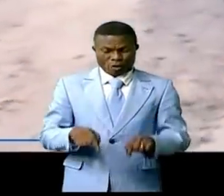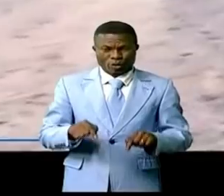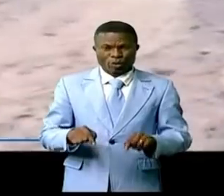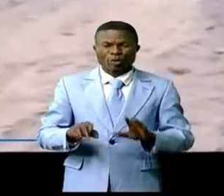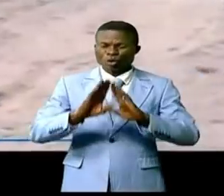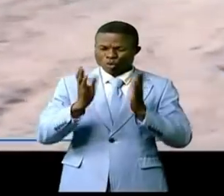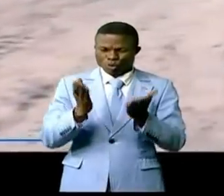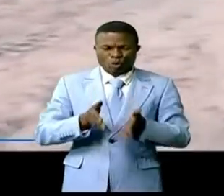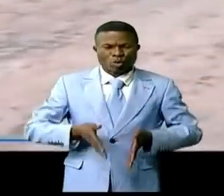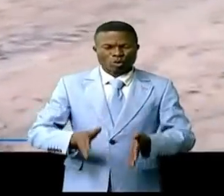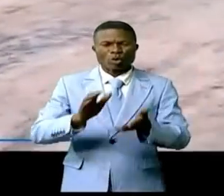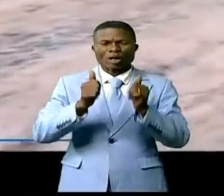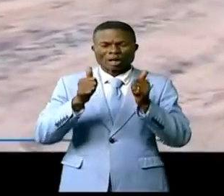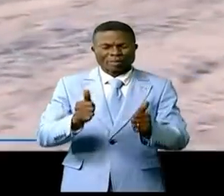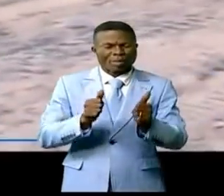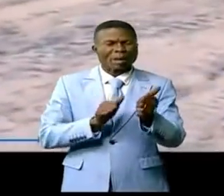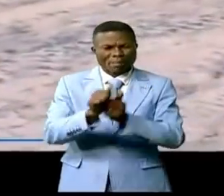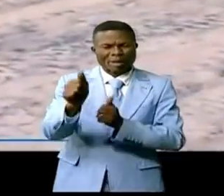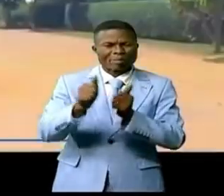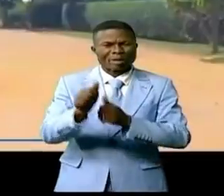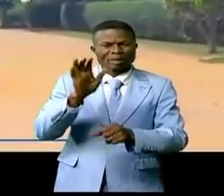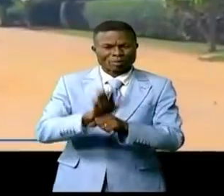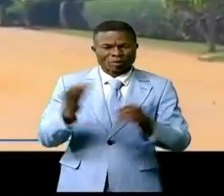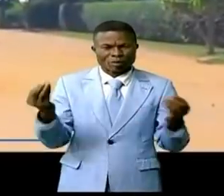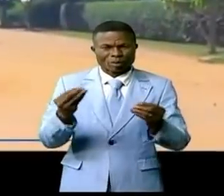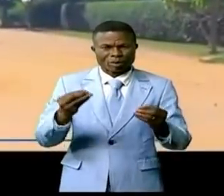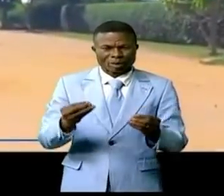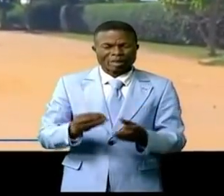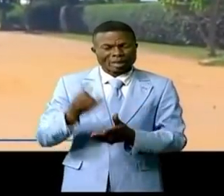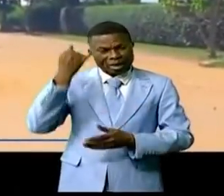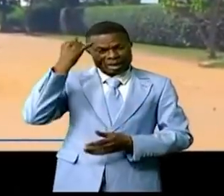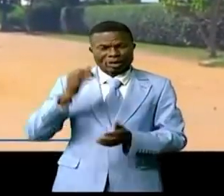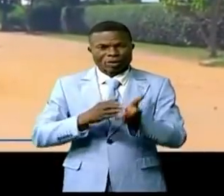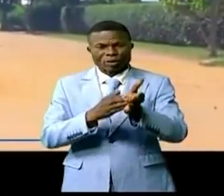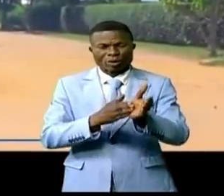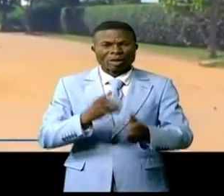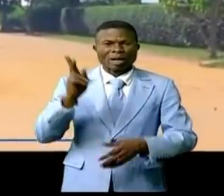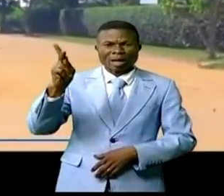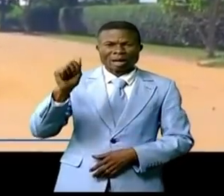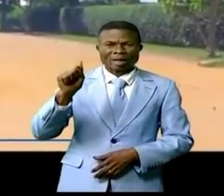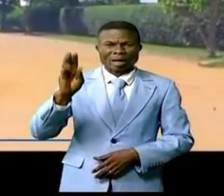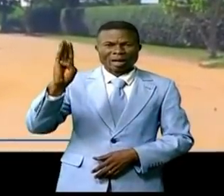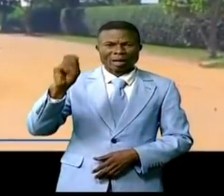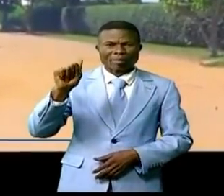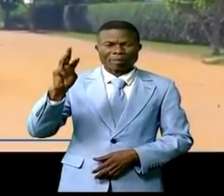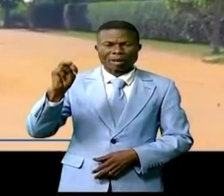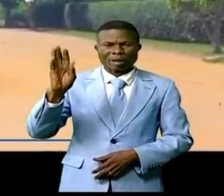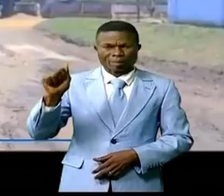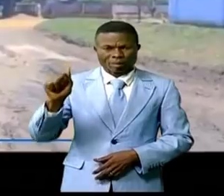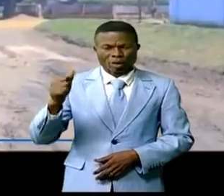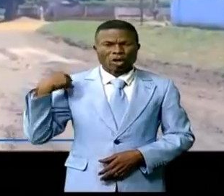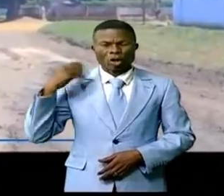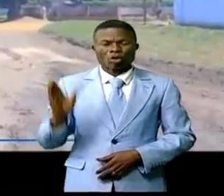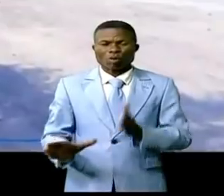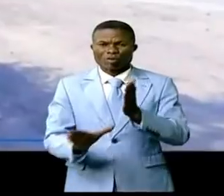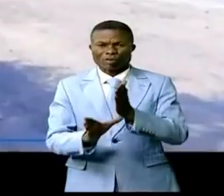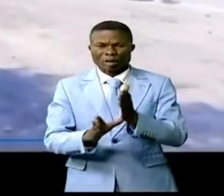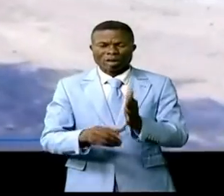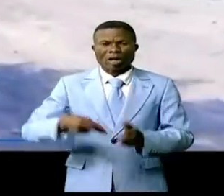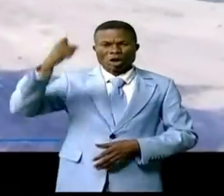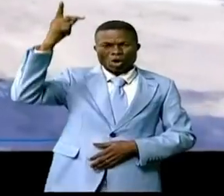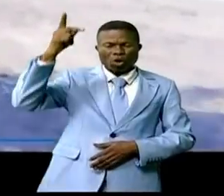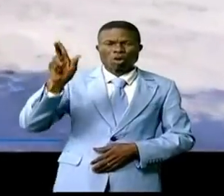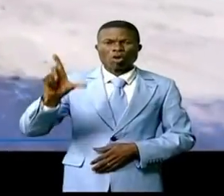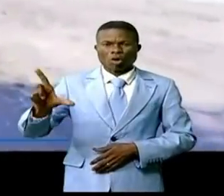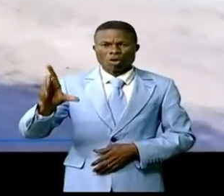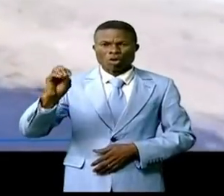elles sont devenues les plus fréquentées grâce à l'esprit managérial de Kabamba Ingobata Mionani, gouverneur AI du Haut-Lomami,